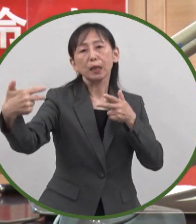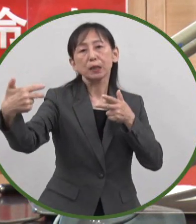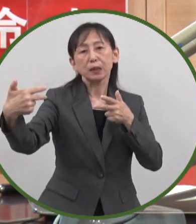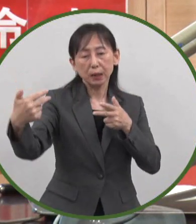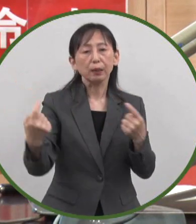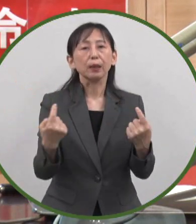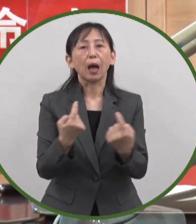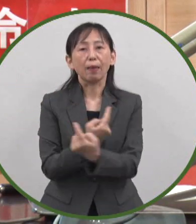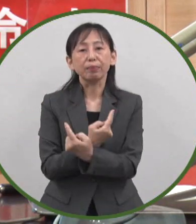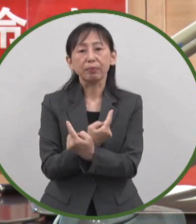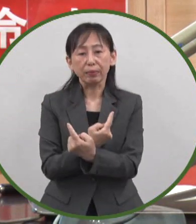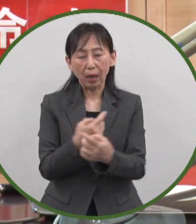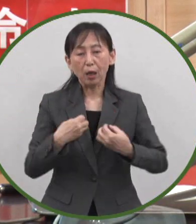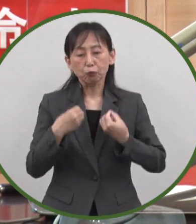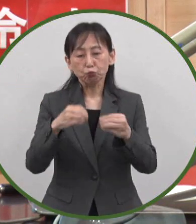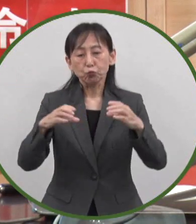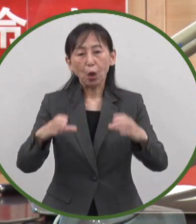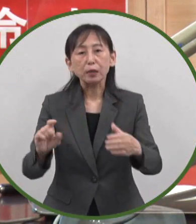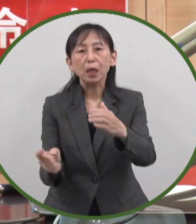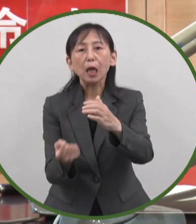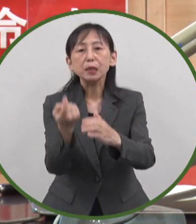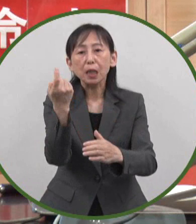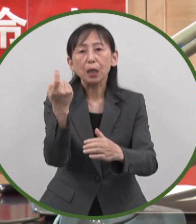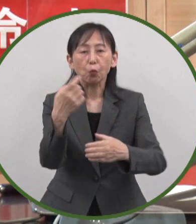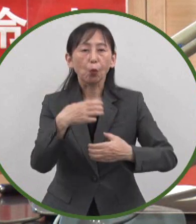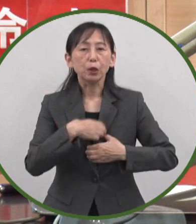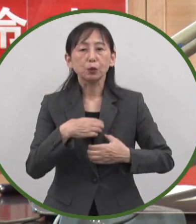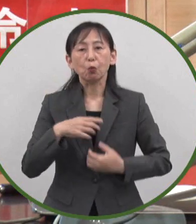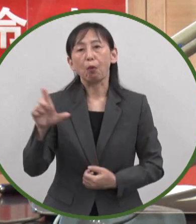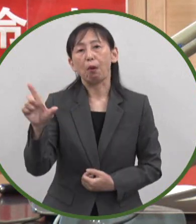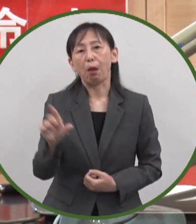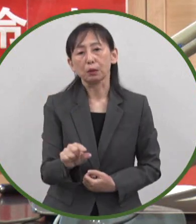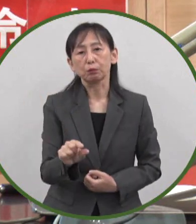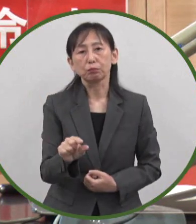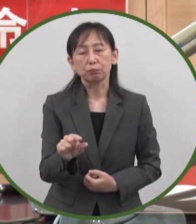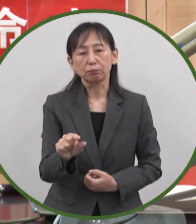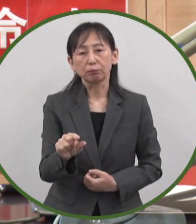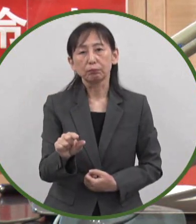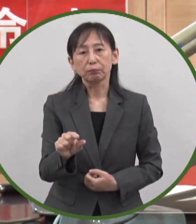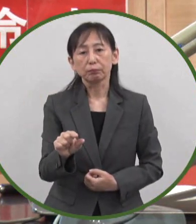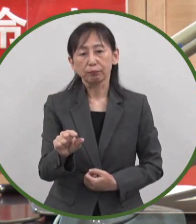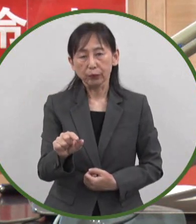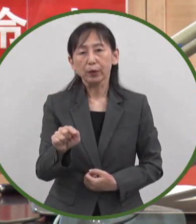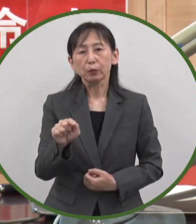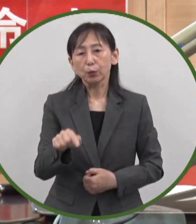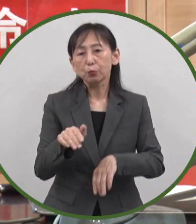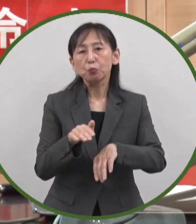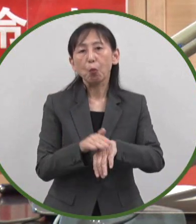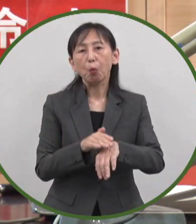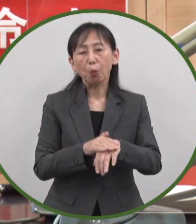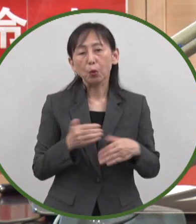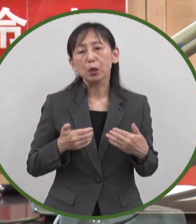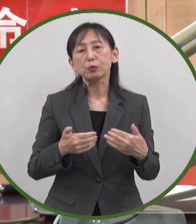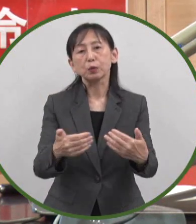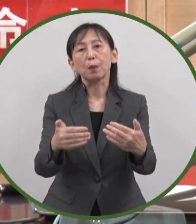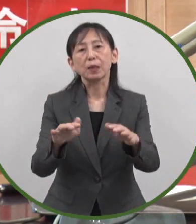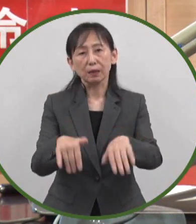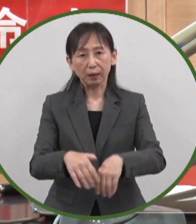クラスター発生のリスクを下げるということをですね、進めてきたわけであ